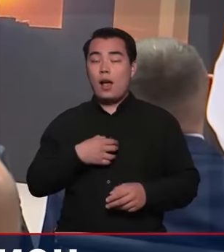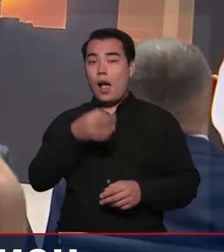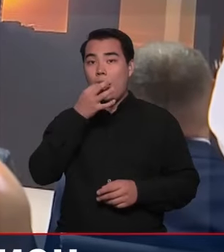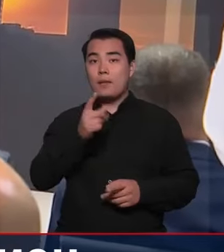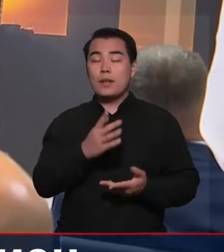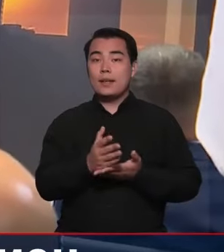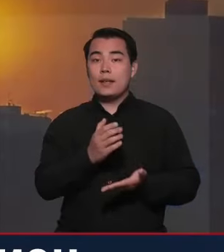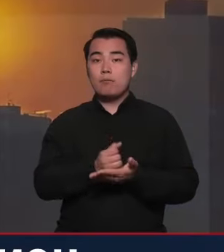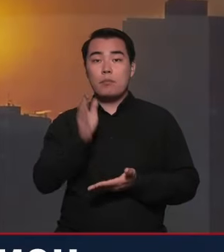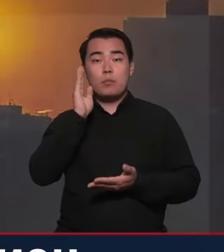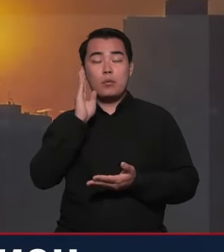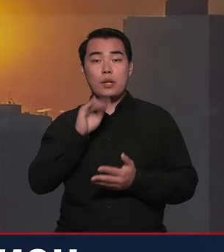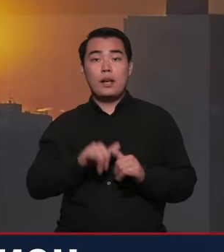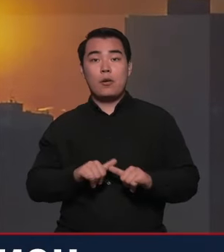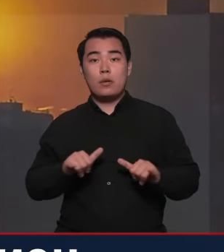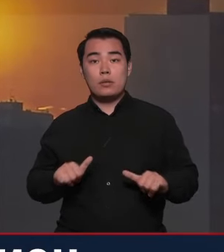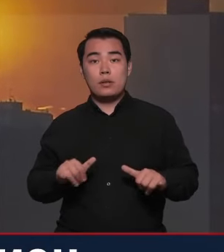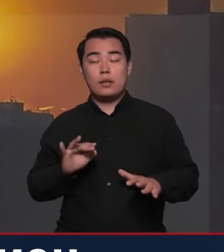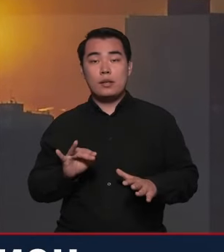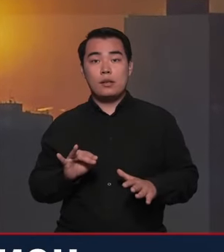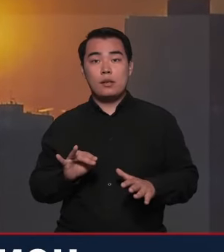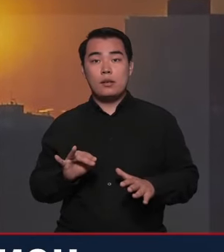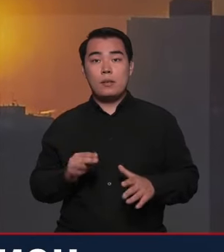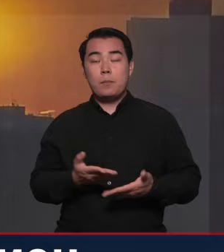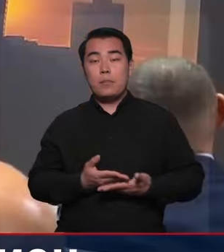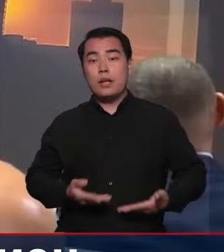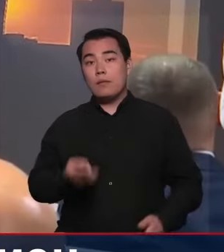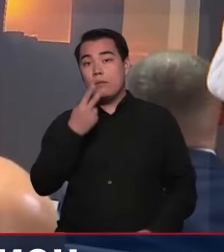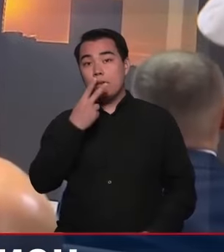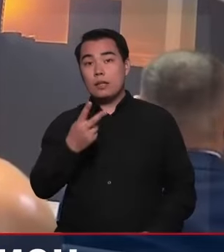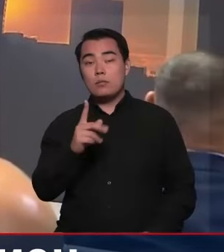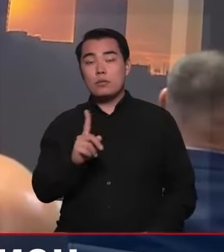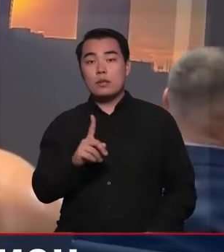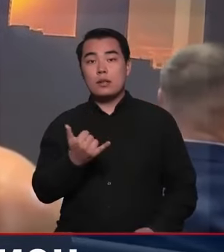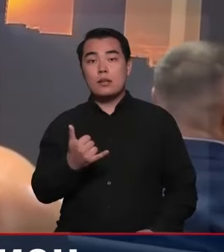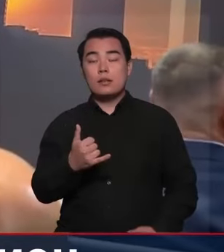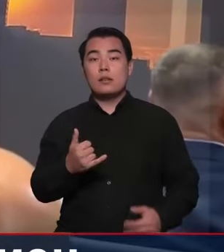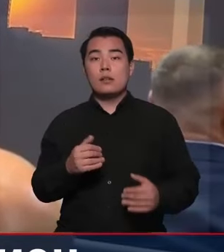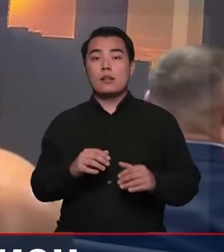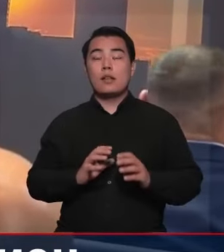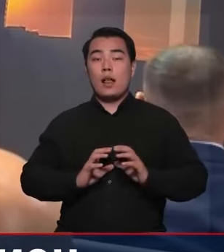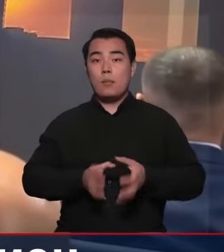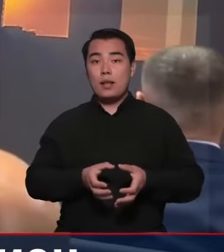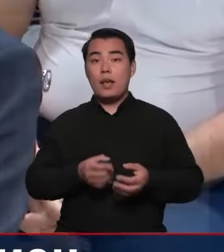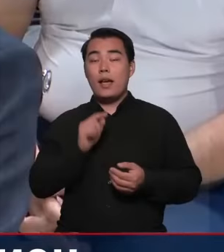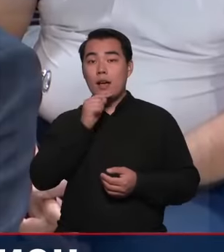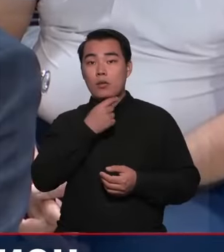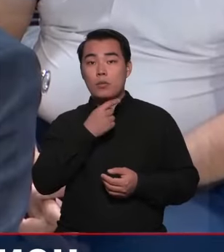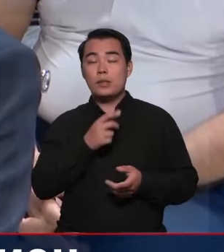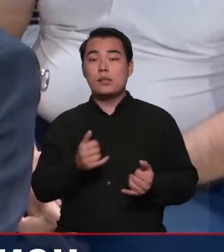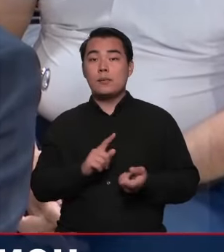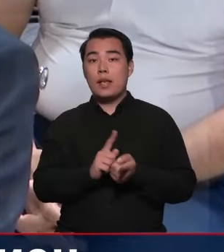имеющиеся резервы для дальнейшего роста. При этом мы видим, что в глобальной экономике происходят фундаментальные